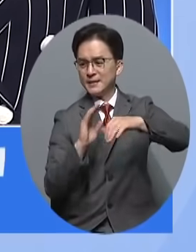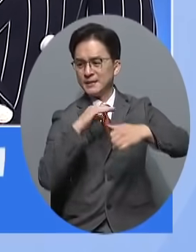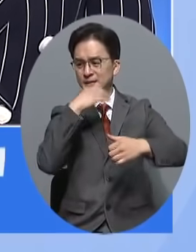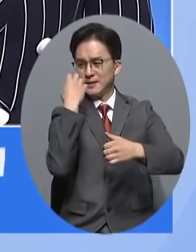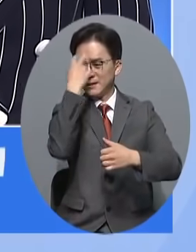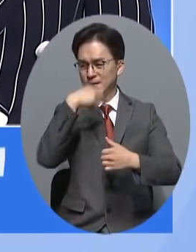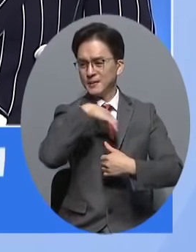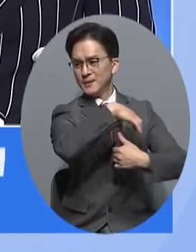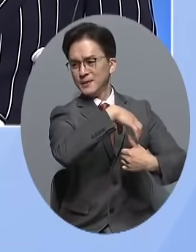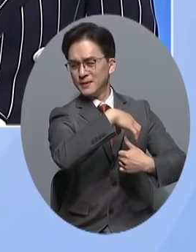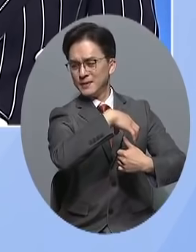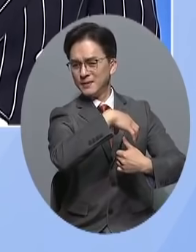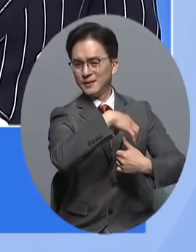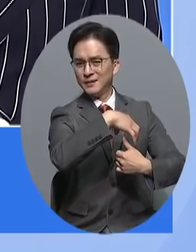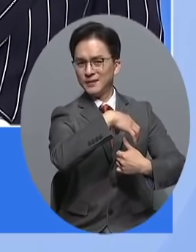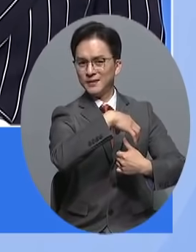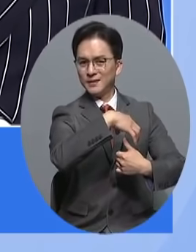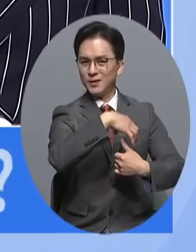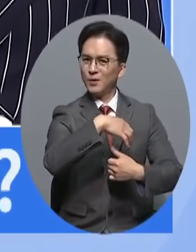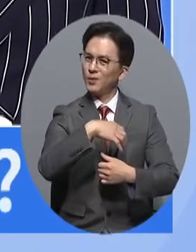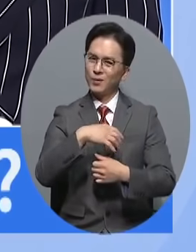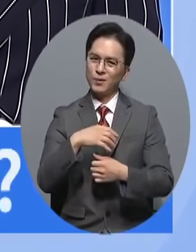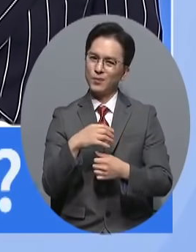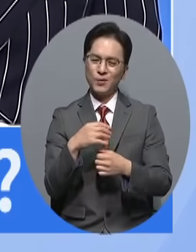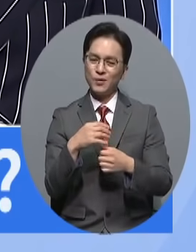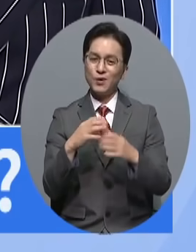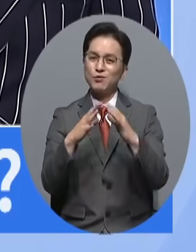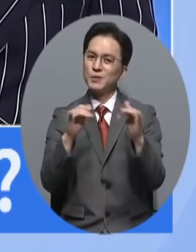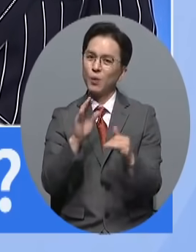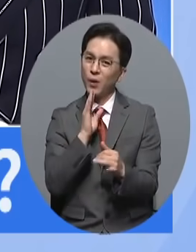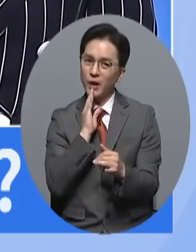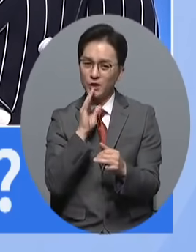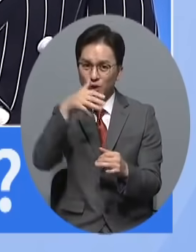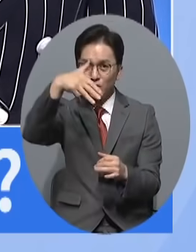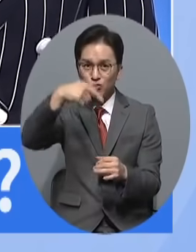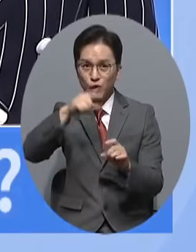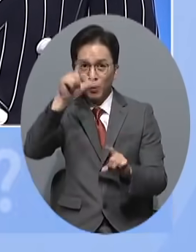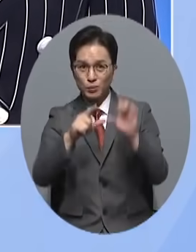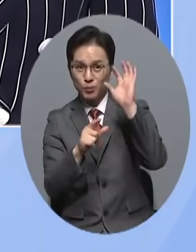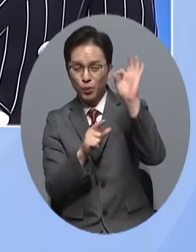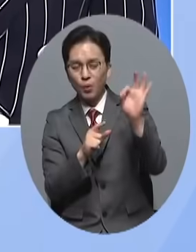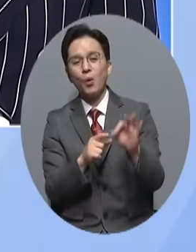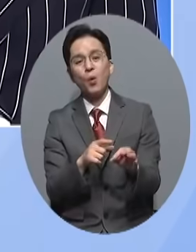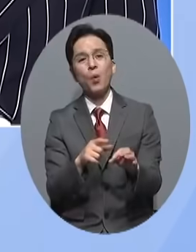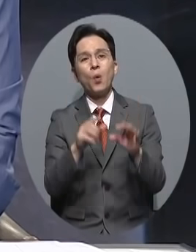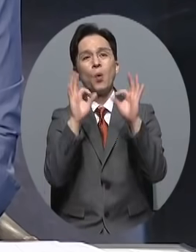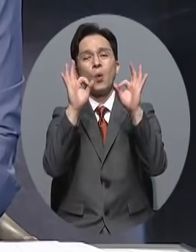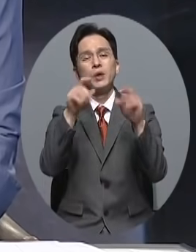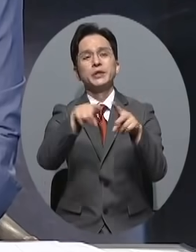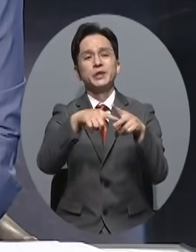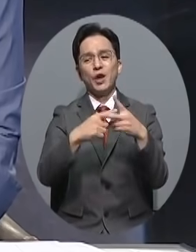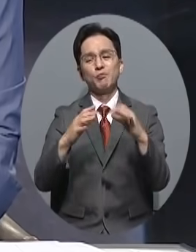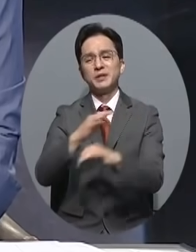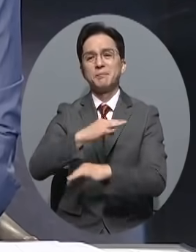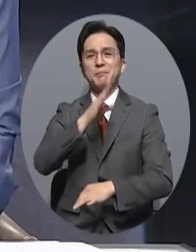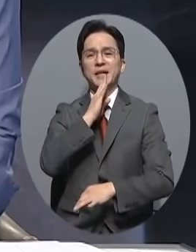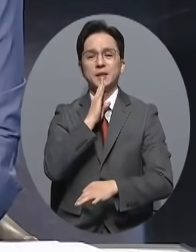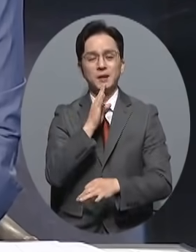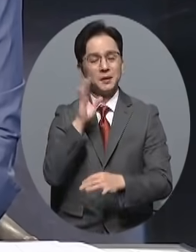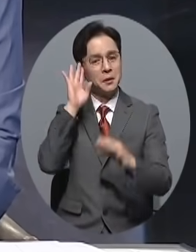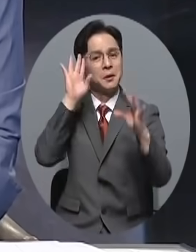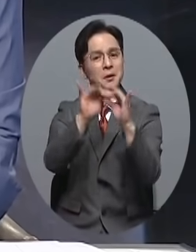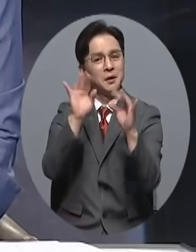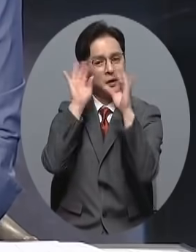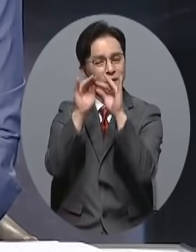프레임으로 전환한 것만 가지고 과연 설득력이 있을까? 사실 저는 그 의문이 듭니다. 그렇군요. 퇴직금 50억 원 때문에 사실 프레임이 조금은 전환될